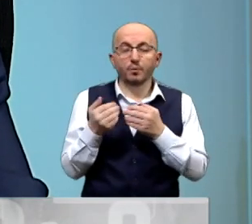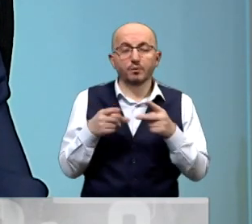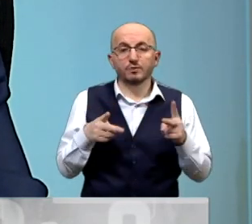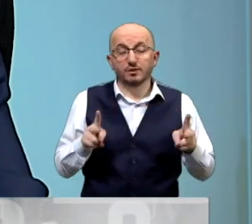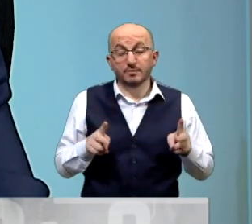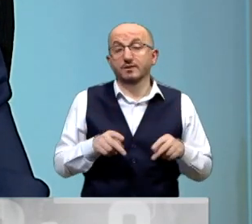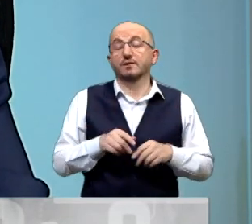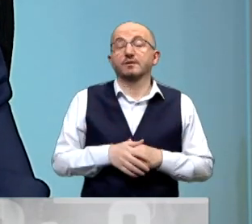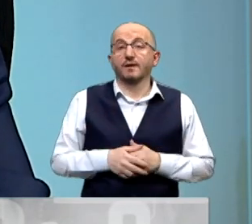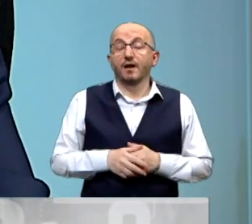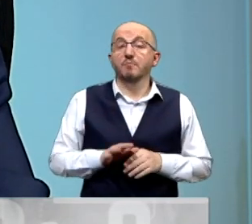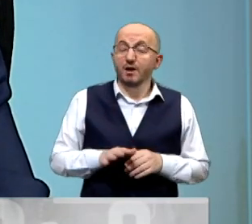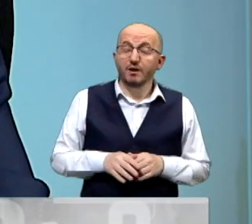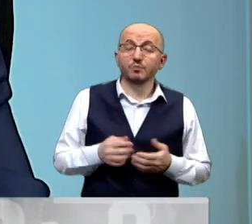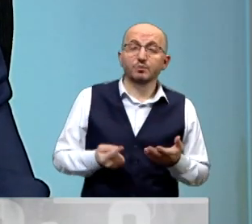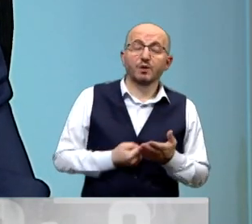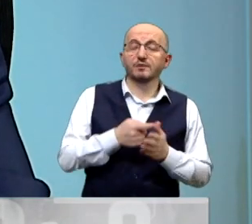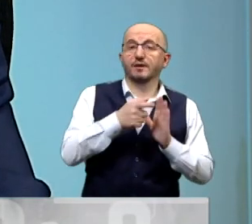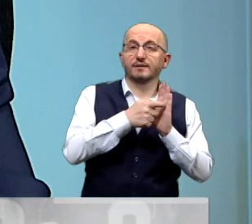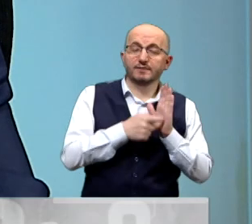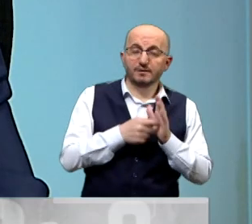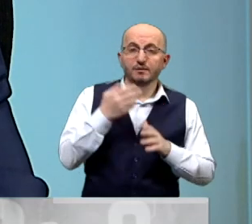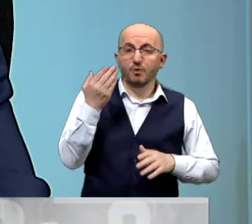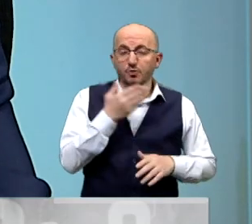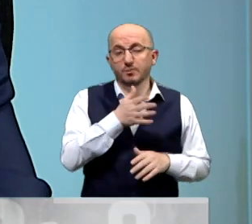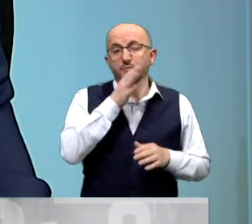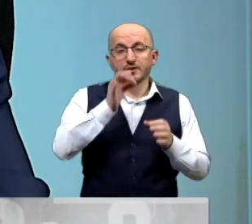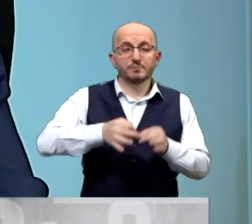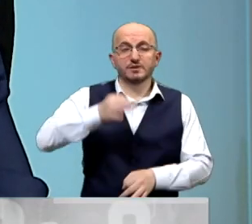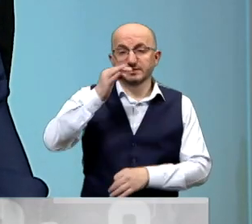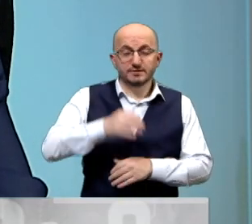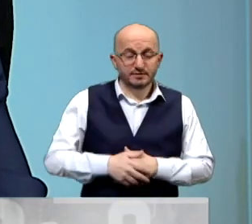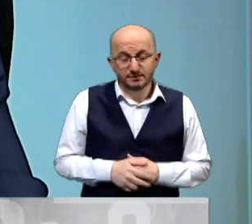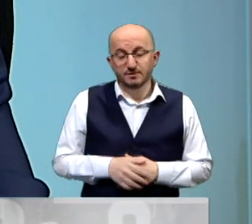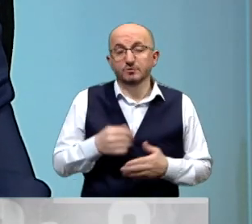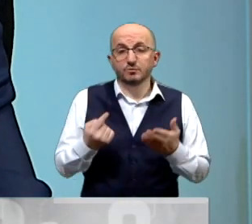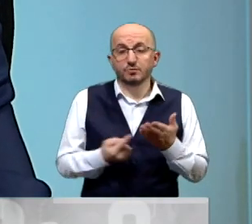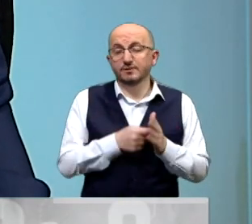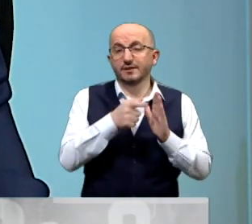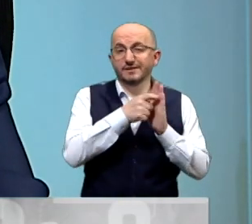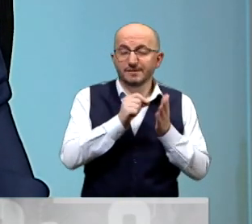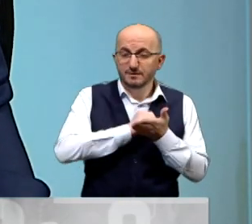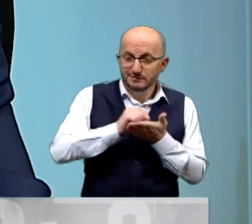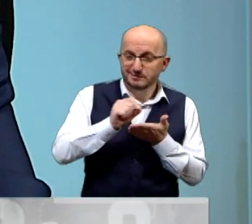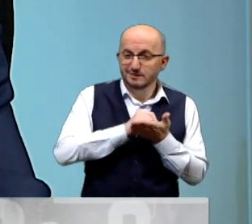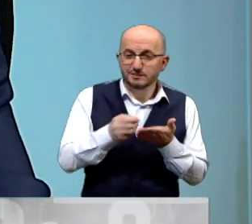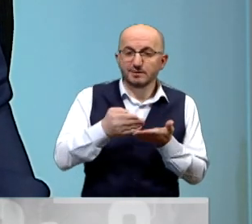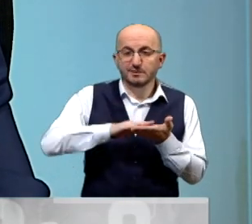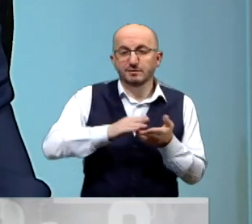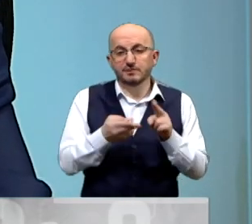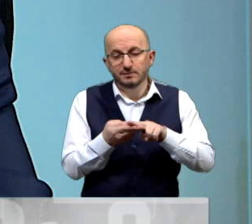bu caiz ama Kur'an ayetlerini okumabilen bir insanın Kur'an ayetlerini yazarak